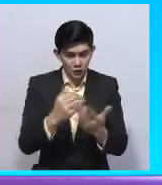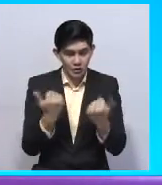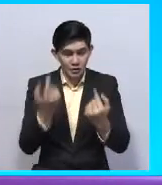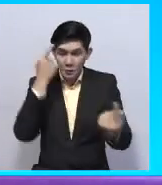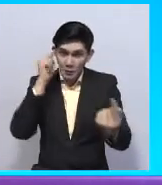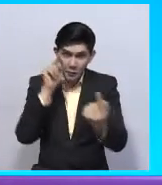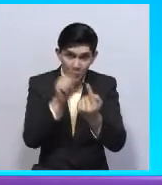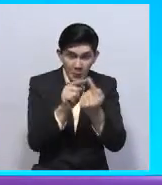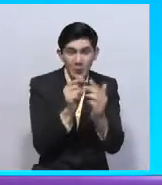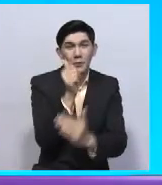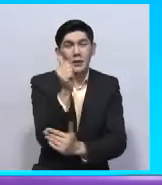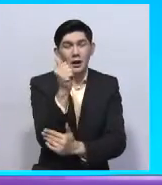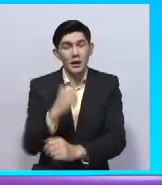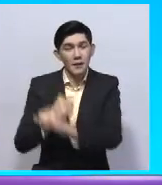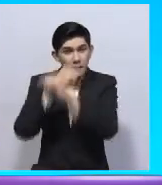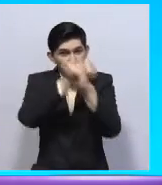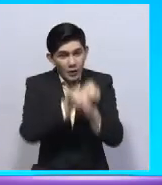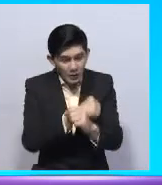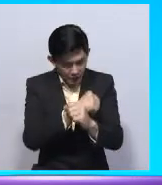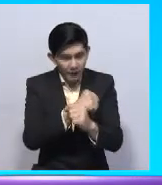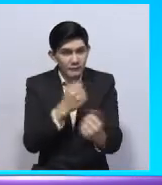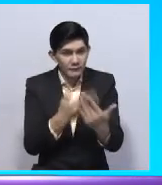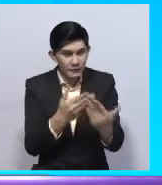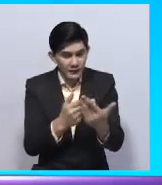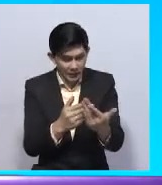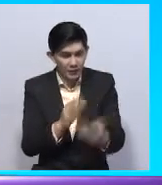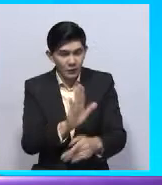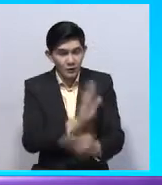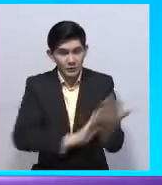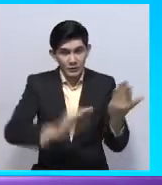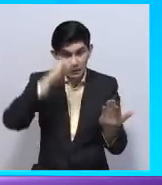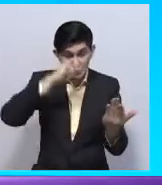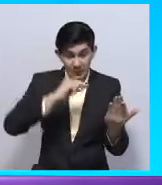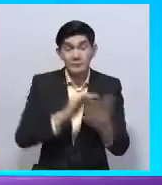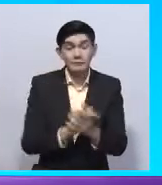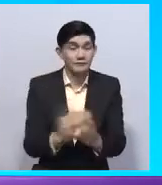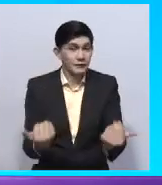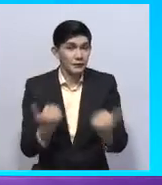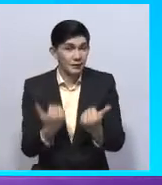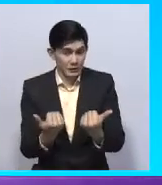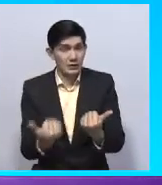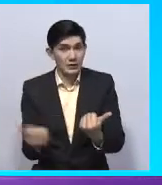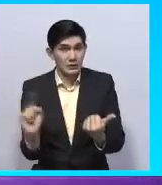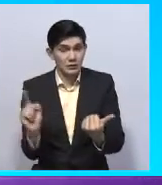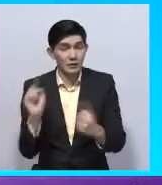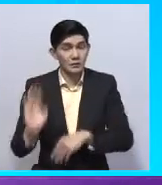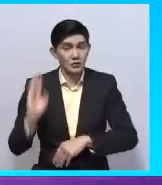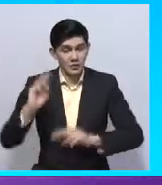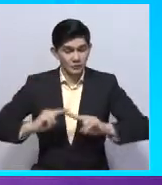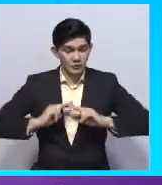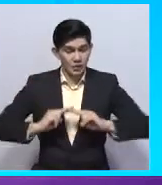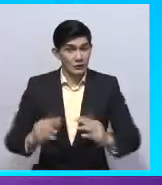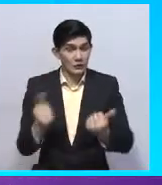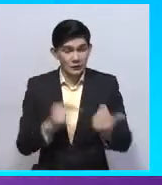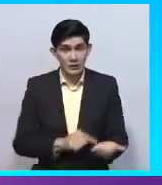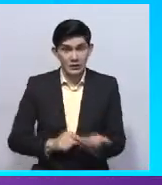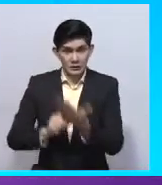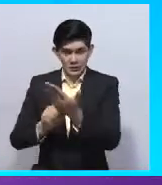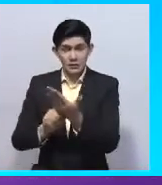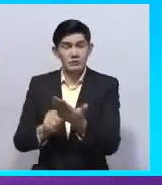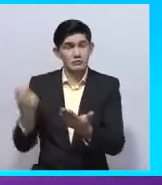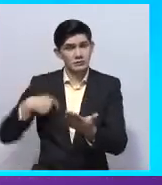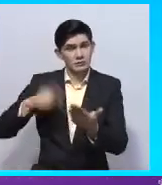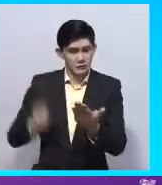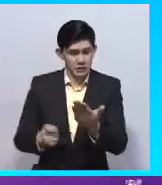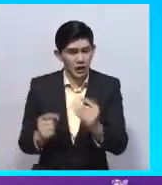องนี้ประสบความสำเร็จเพื่อปกป้องประโยชน์ของชาติร่วมกันค่ะ อย่างไรก็ตามนะคะคดีนี้บริษัทเอกชนยังสามารถยื่นอุทธรณ์